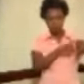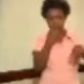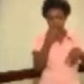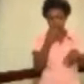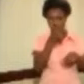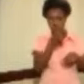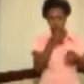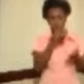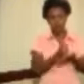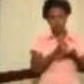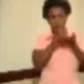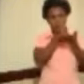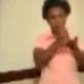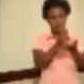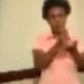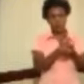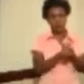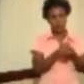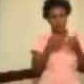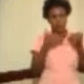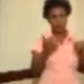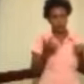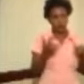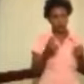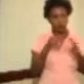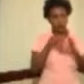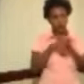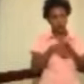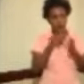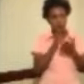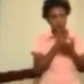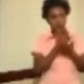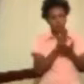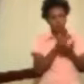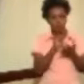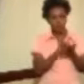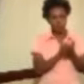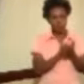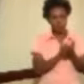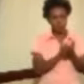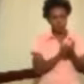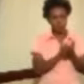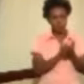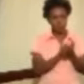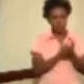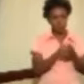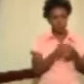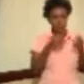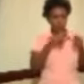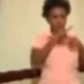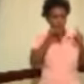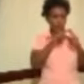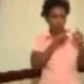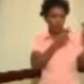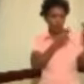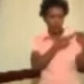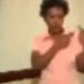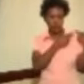du marché haïtien. Et c'est en partie réalisé. Cependant, quand vous êtes responsable